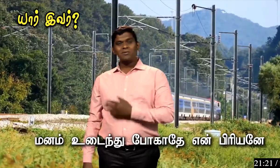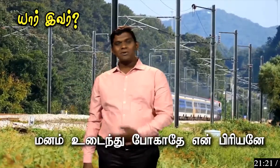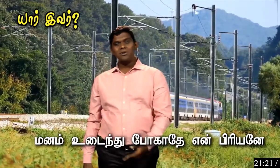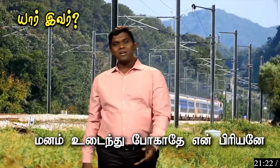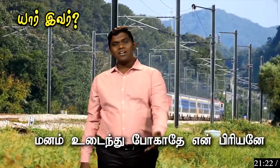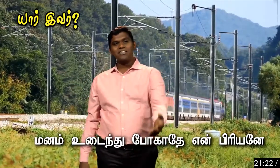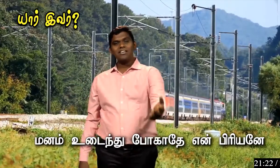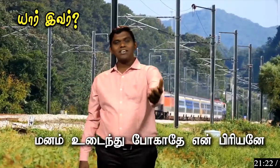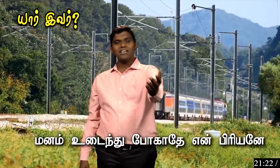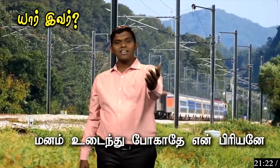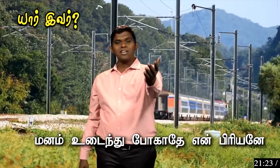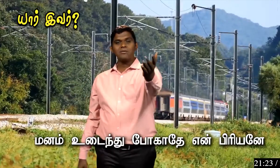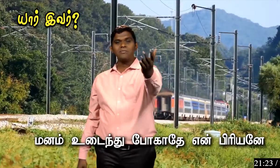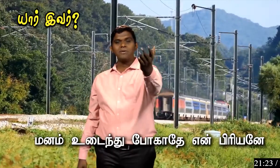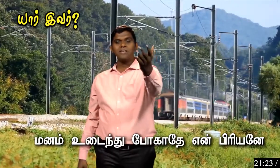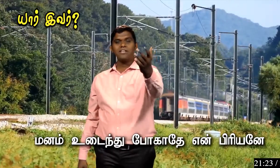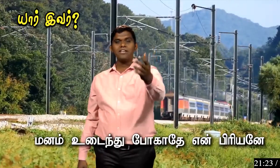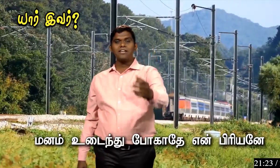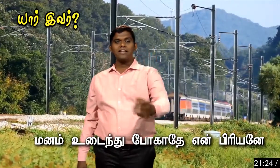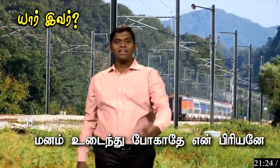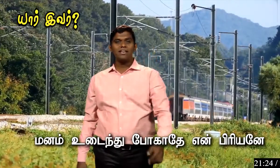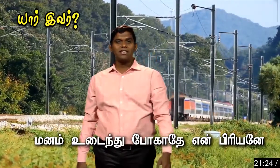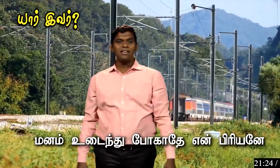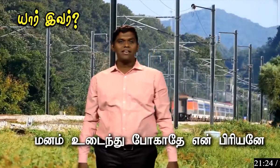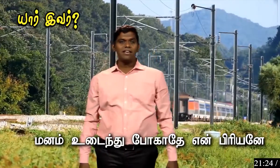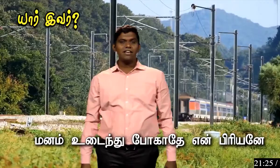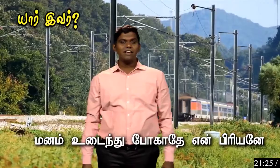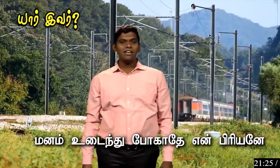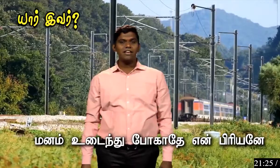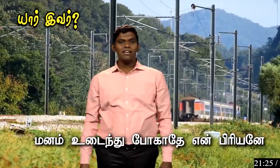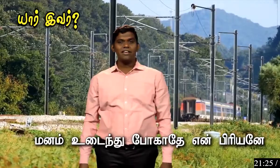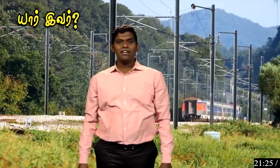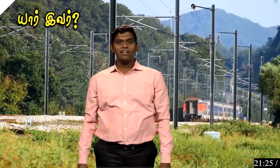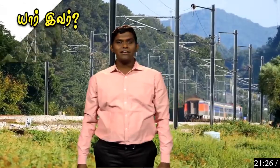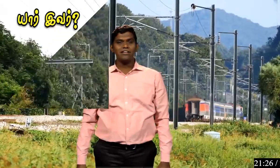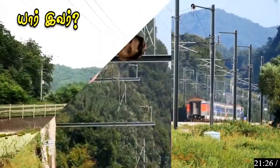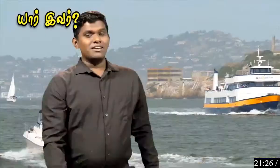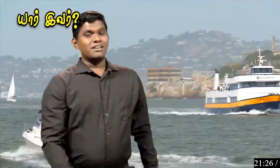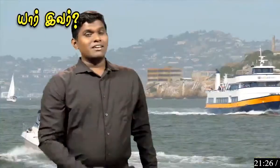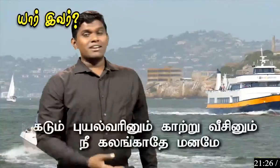மனமுடைந்து போகதே என் பிரியனே.